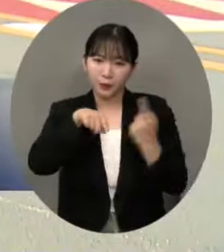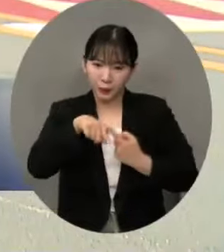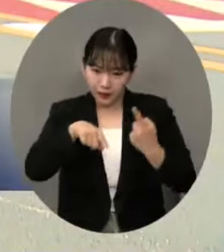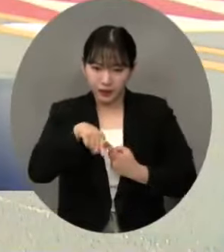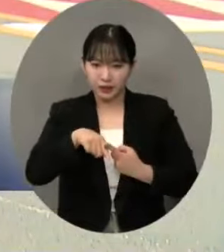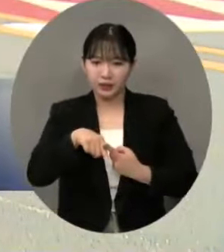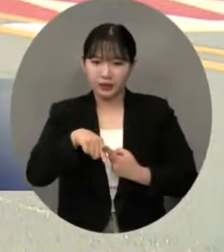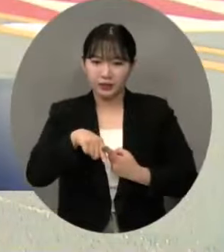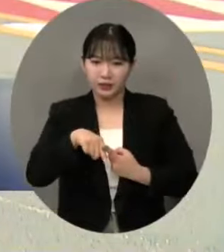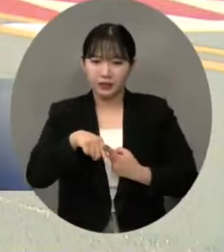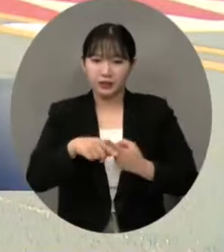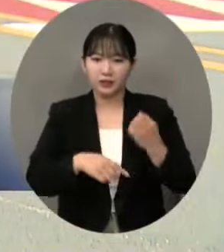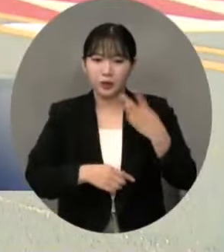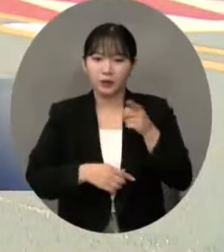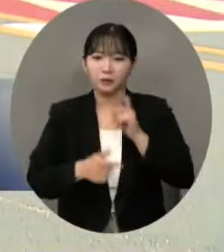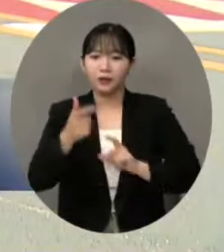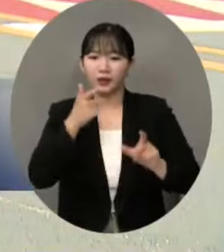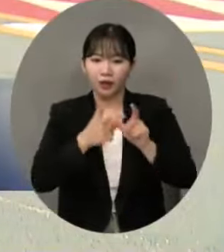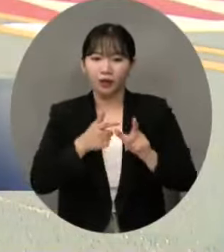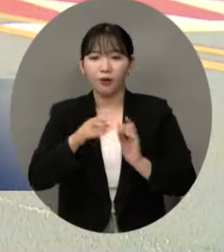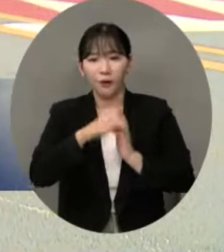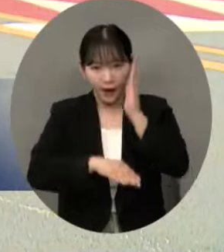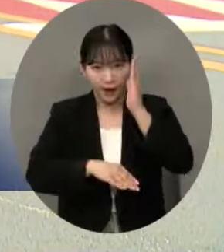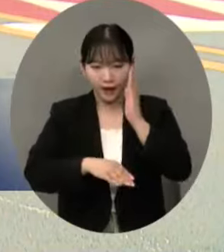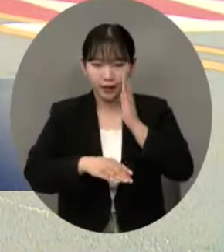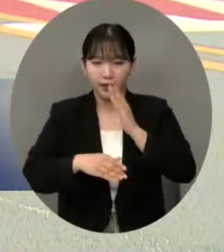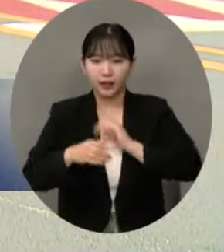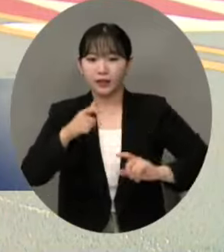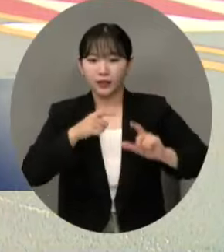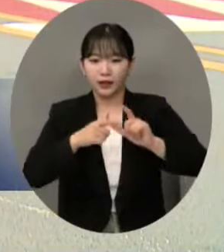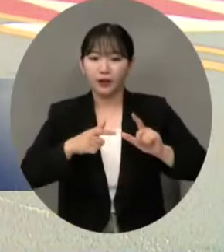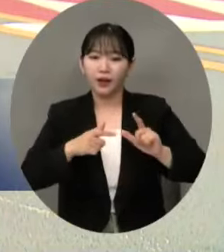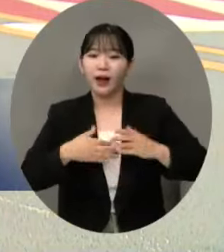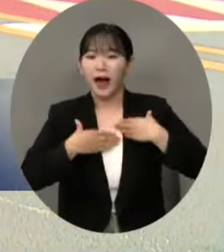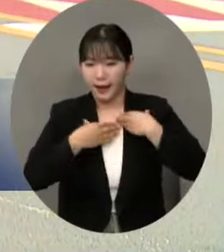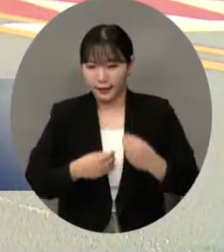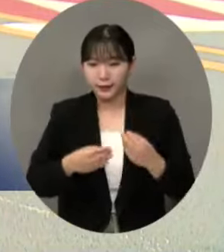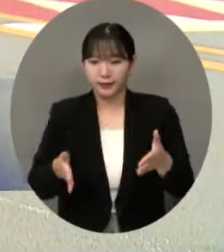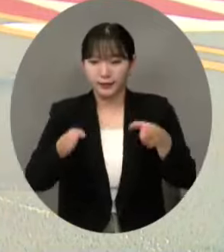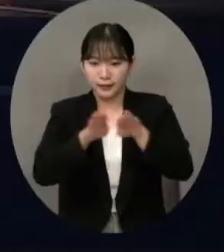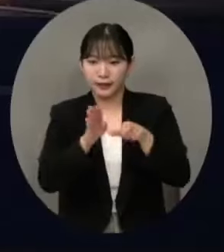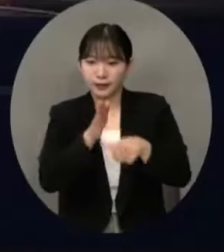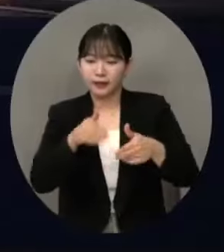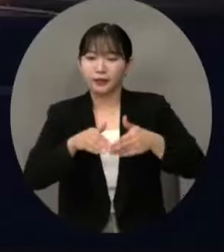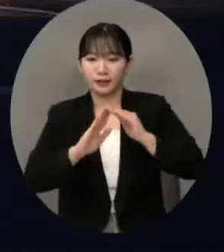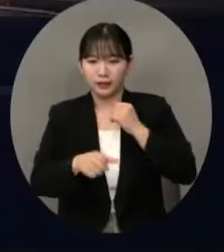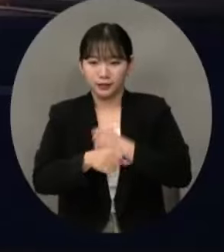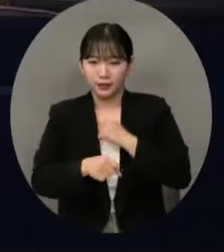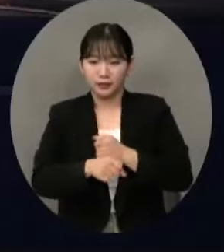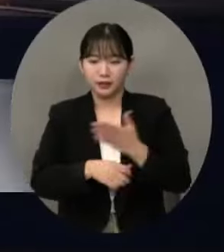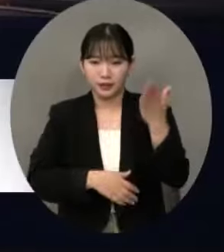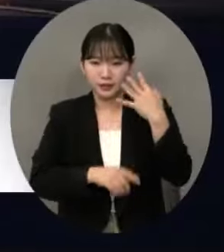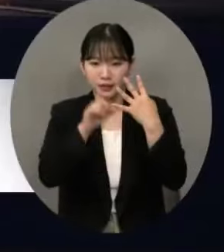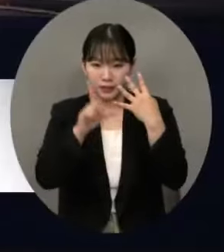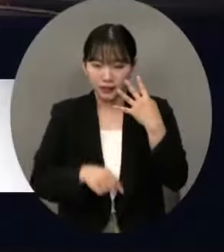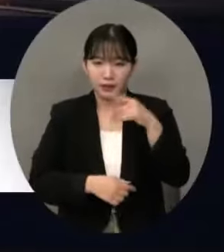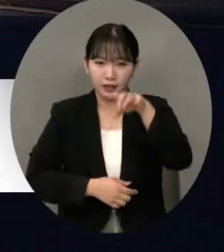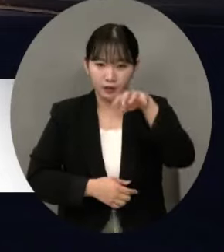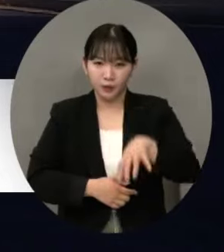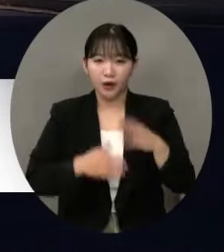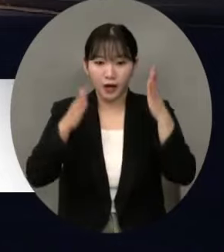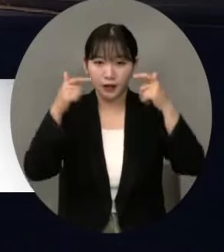스쿨존에 준하는 그리고 그것보다 더 과도하게 저희가 안전한 시설들을 설치를 하고 지난 4월